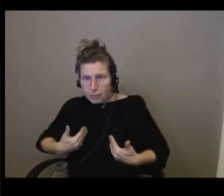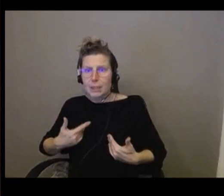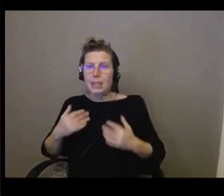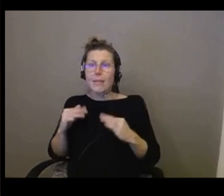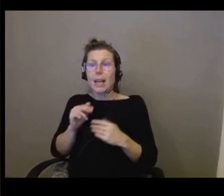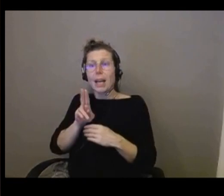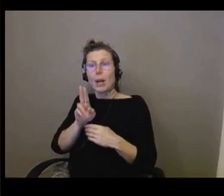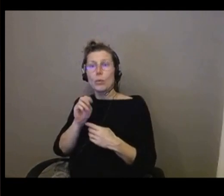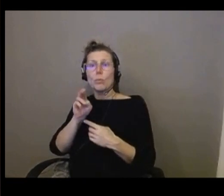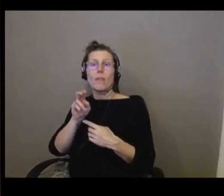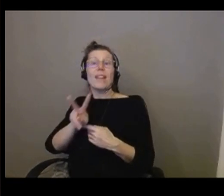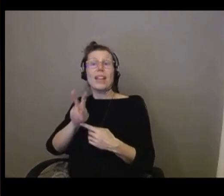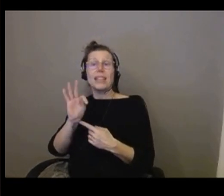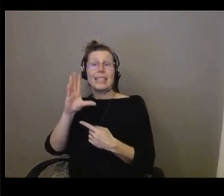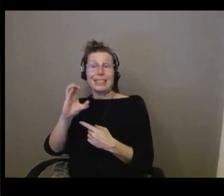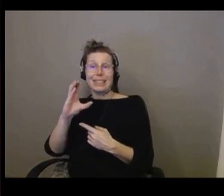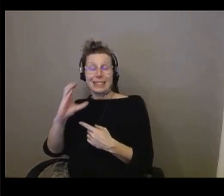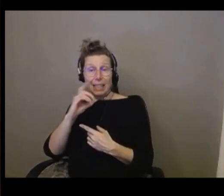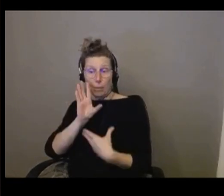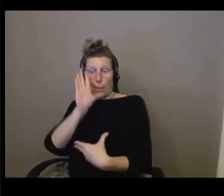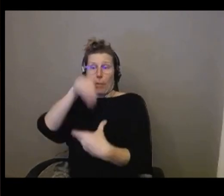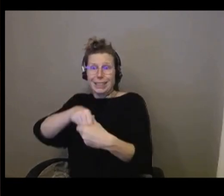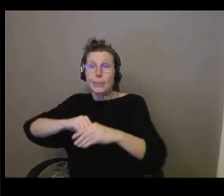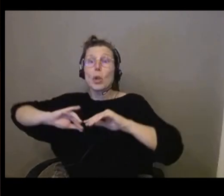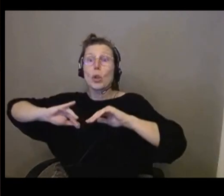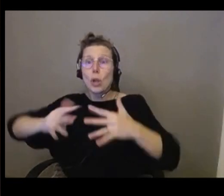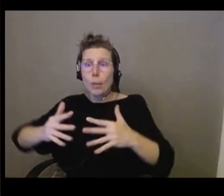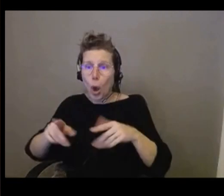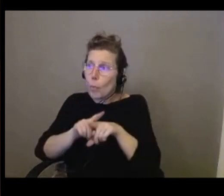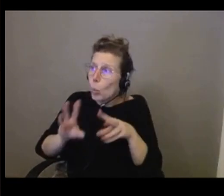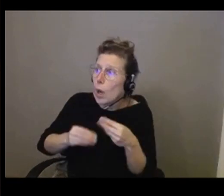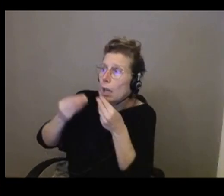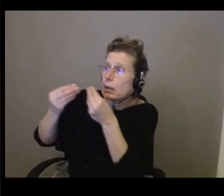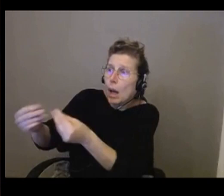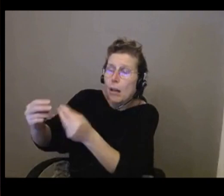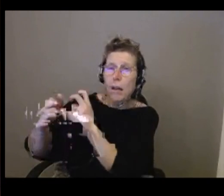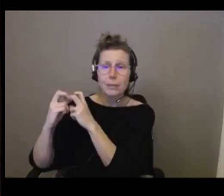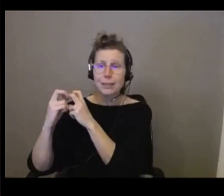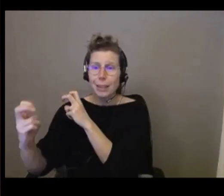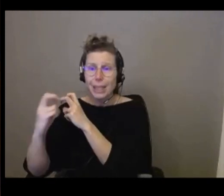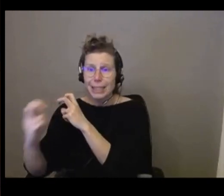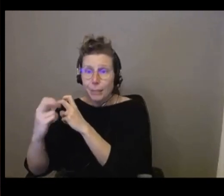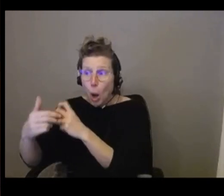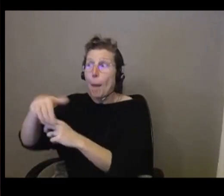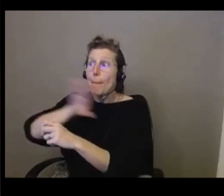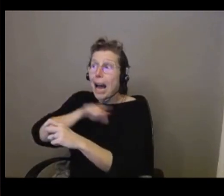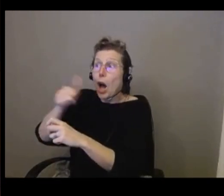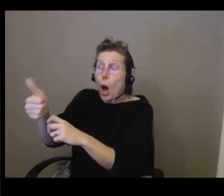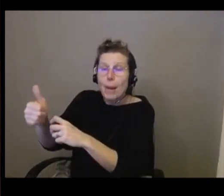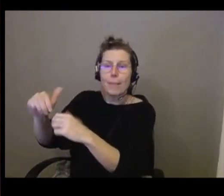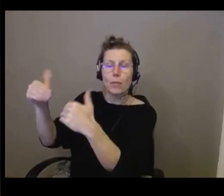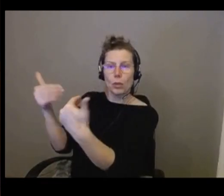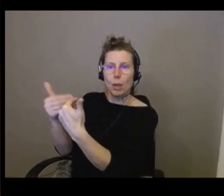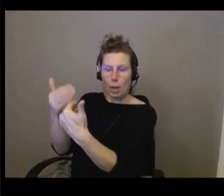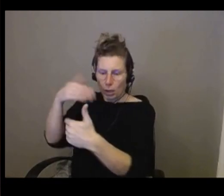mobilité réduite ou aux personnes qui ont des besoins spécifiques de se déplacer à la demande. Et j'insiste vraiment sur ce point-là, dans la ville, que ce soit pour aller